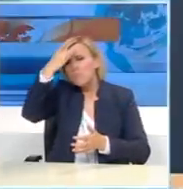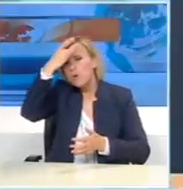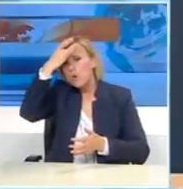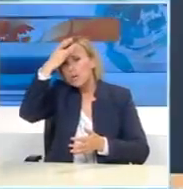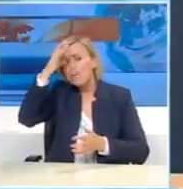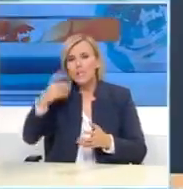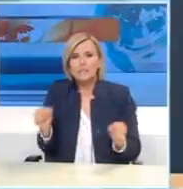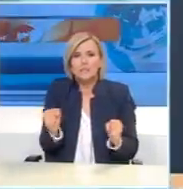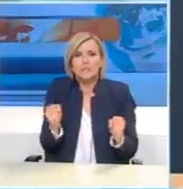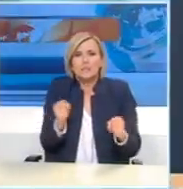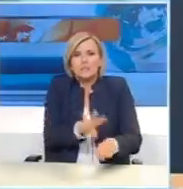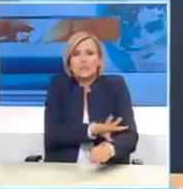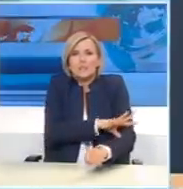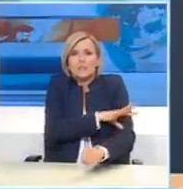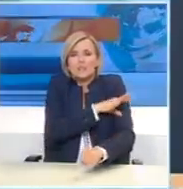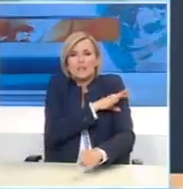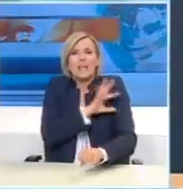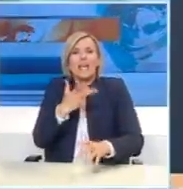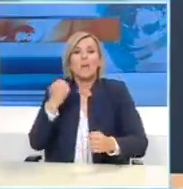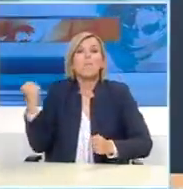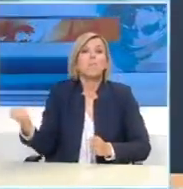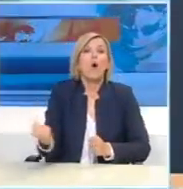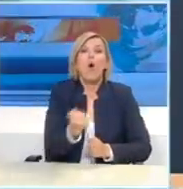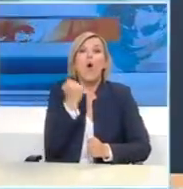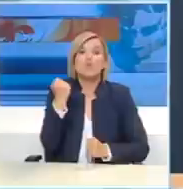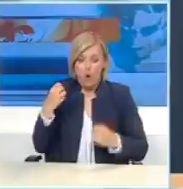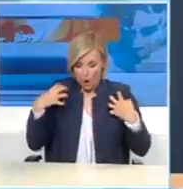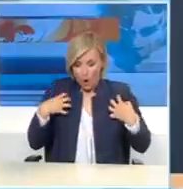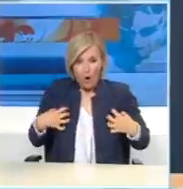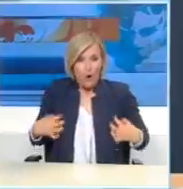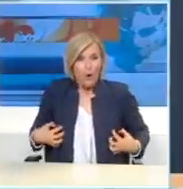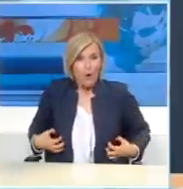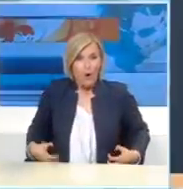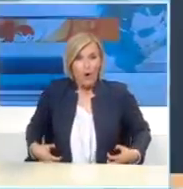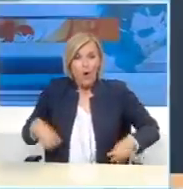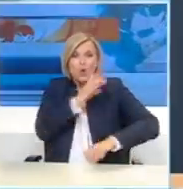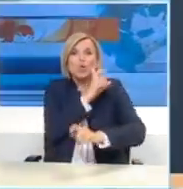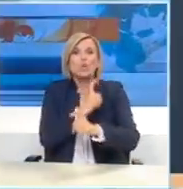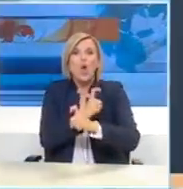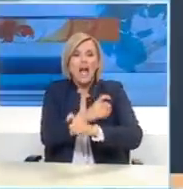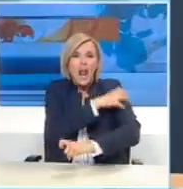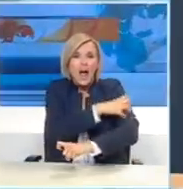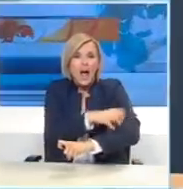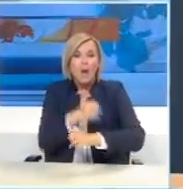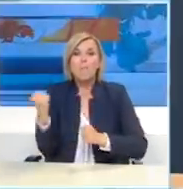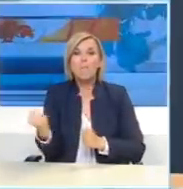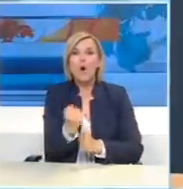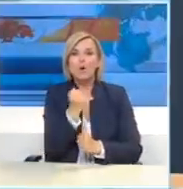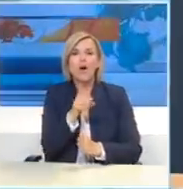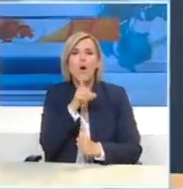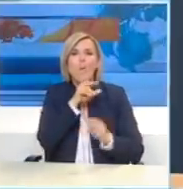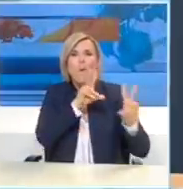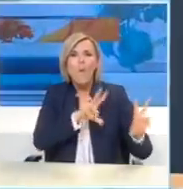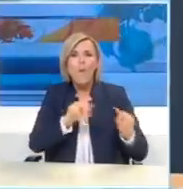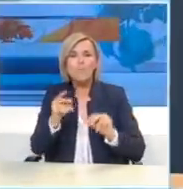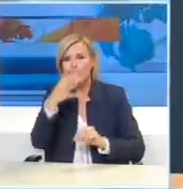ρίγη ή τις έντονες μυαλγίες, προσπαθώντας να καλύψει το φάσμα, αυτό που ονομάζουμε ελαφρά